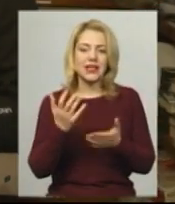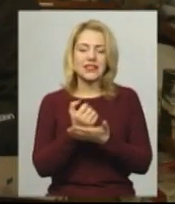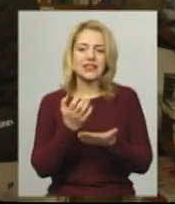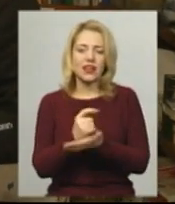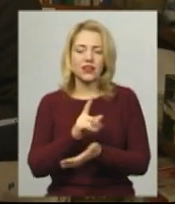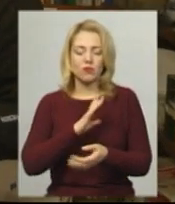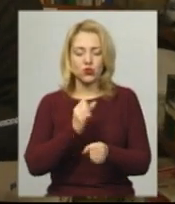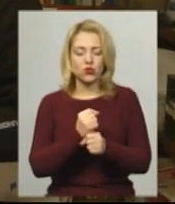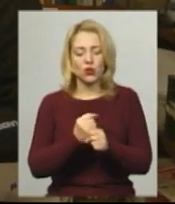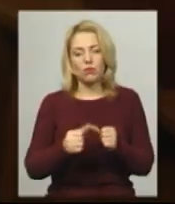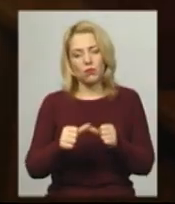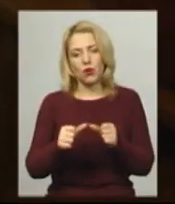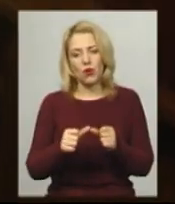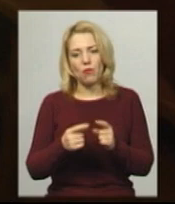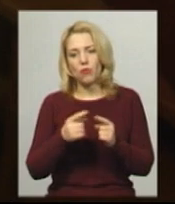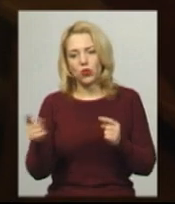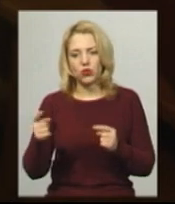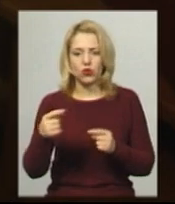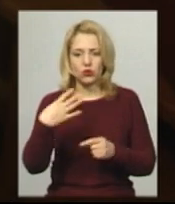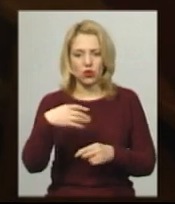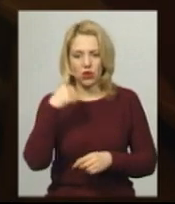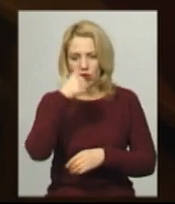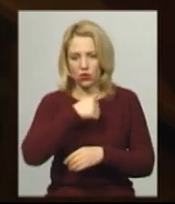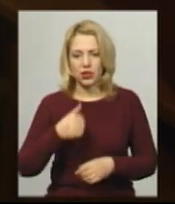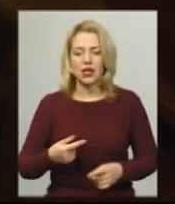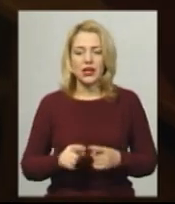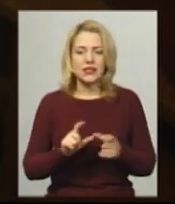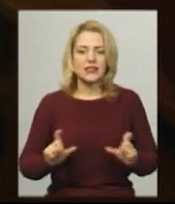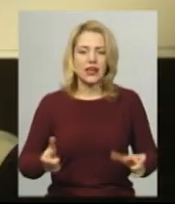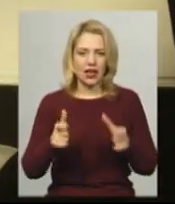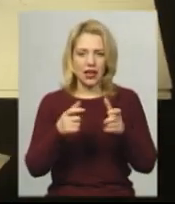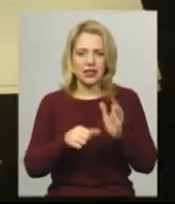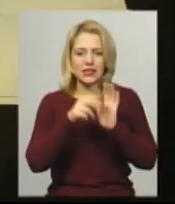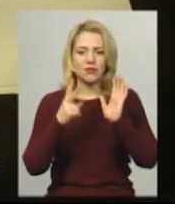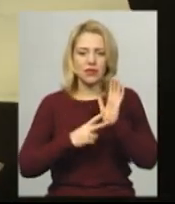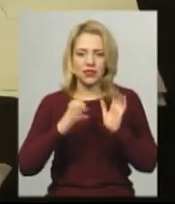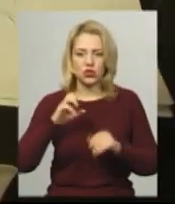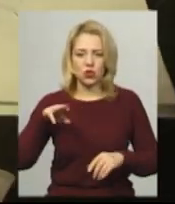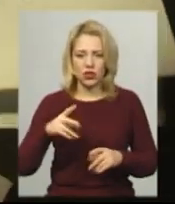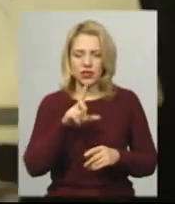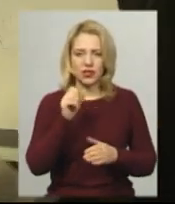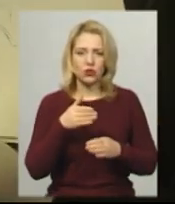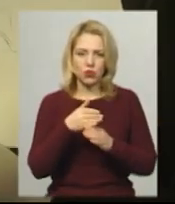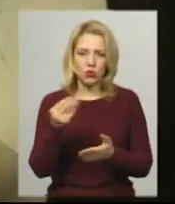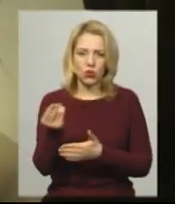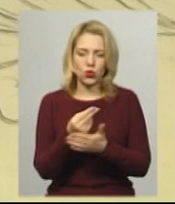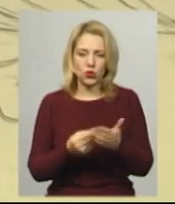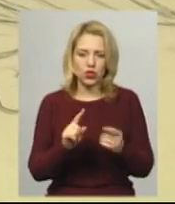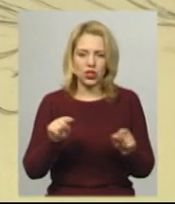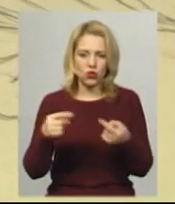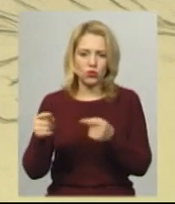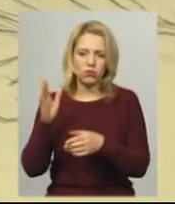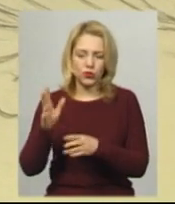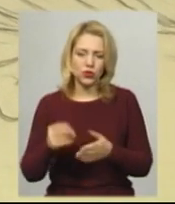протягом останніх 40 років. Кахлі із сюжетом 17 століття, розповідає Олег Погорілець, за допомогою художників та конструкторів